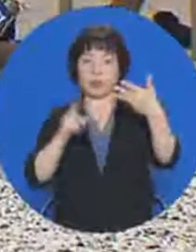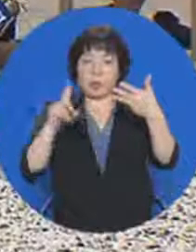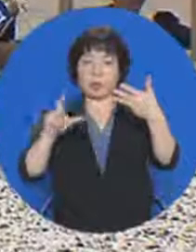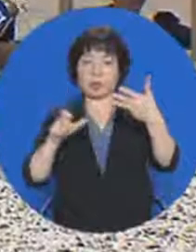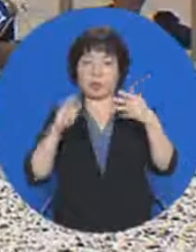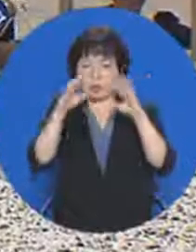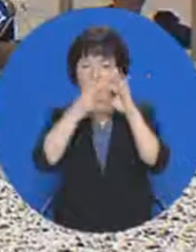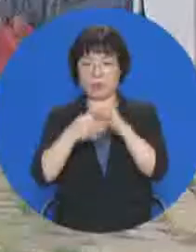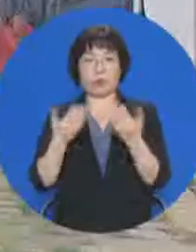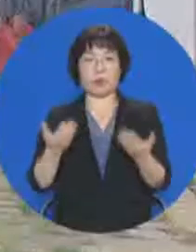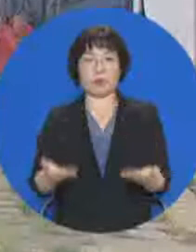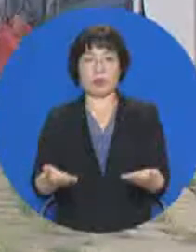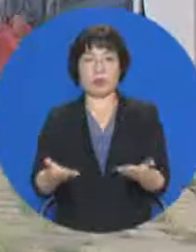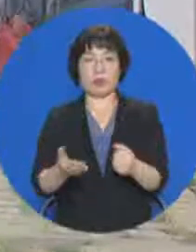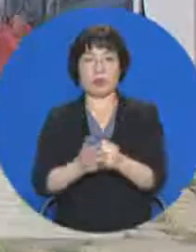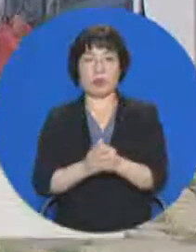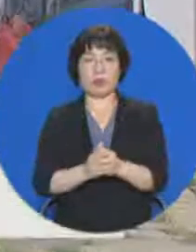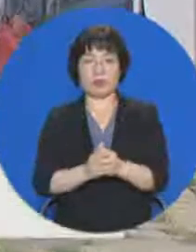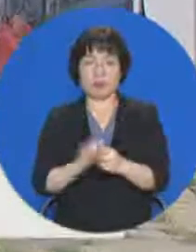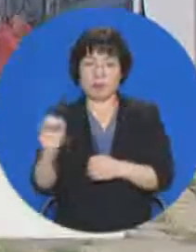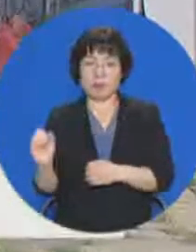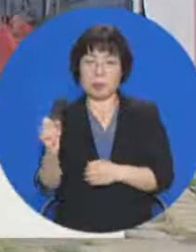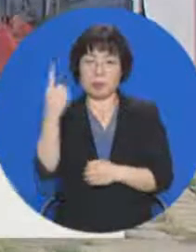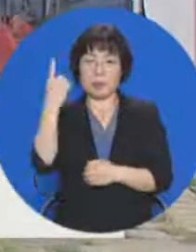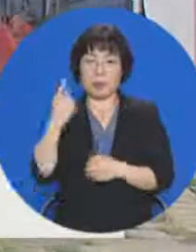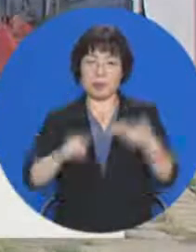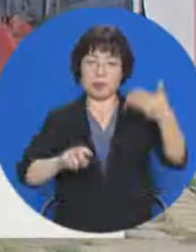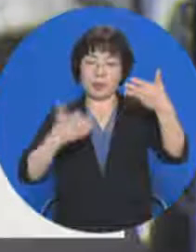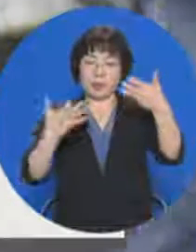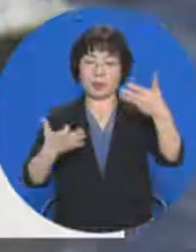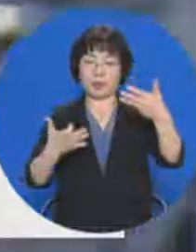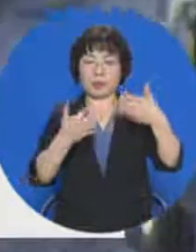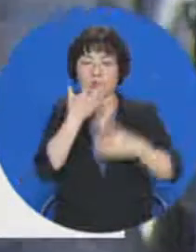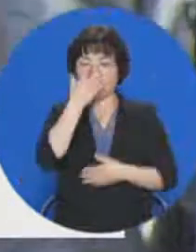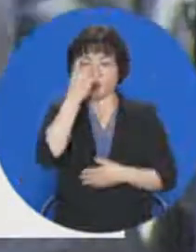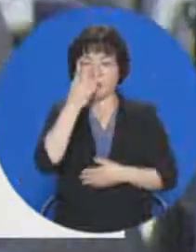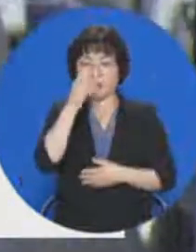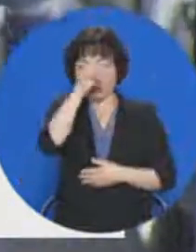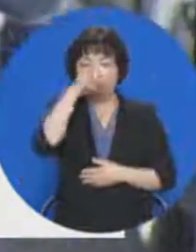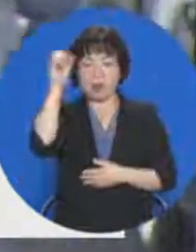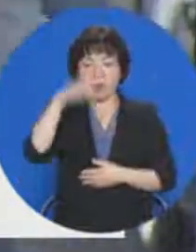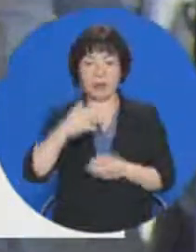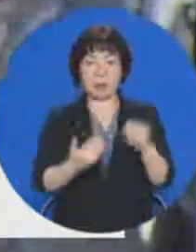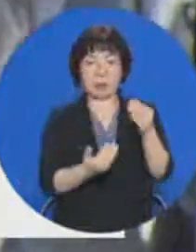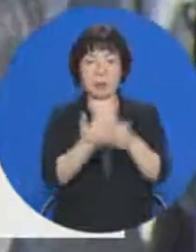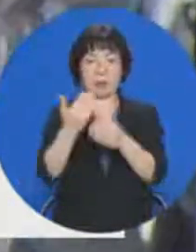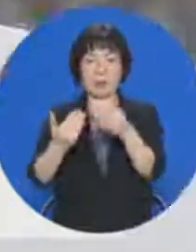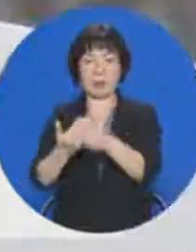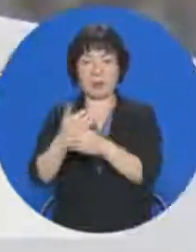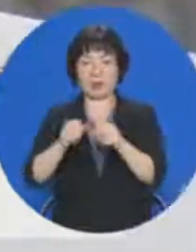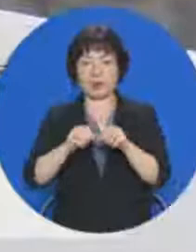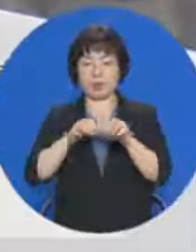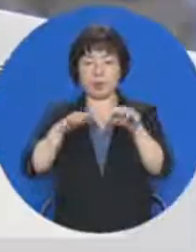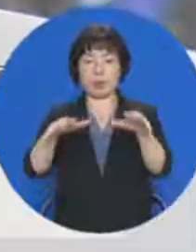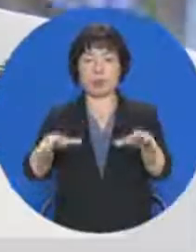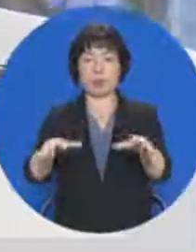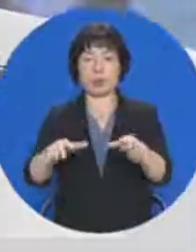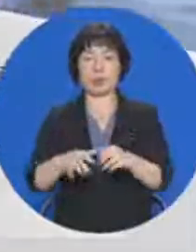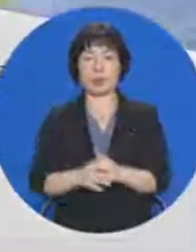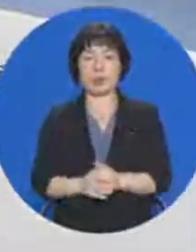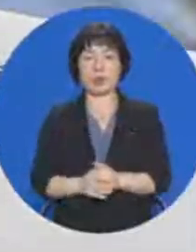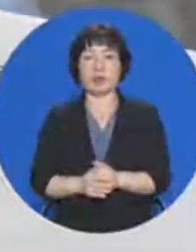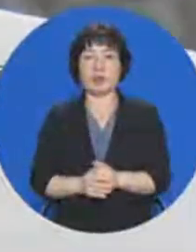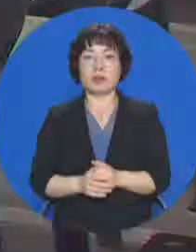연휴. 그러나 이를 기점으로 19일부터 순천과 광양을 중심으로 확진자가 무더기로